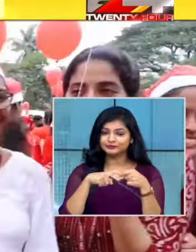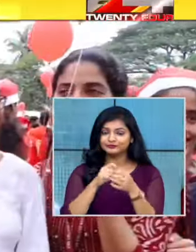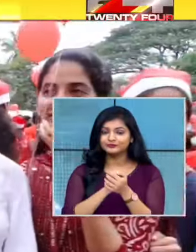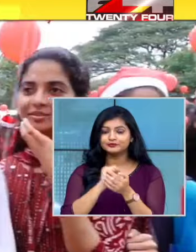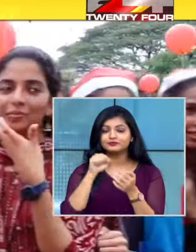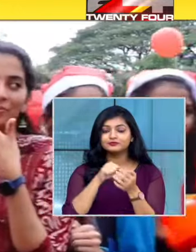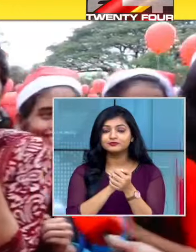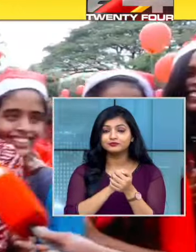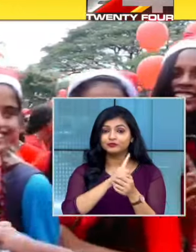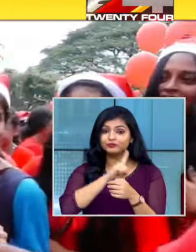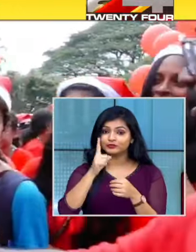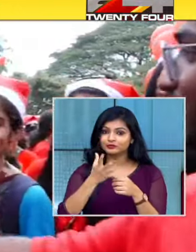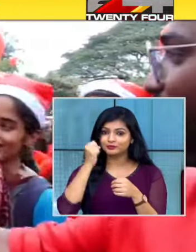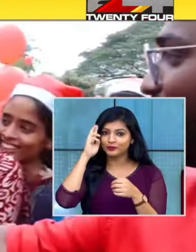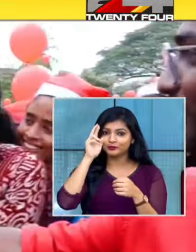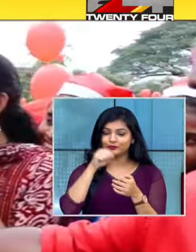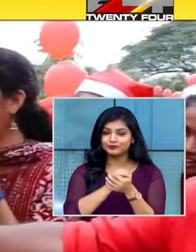അടിപൊളിയാണ്. ഇത്തവണ നിങ്ങൾക്ക് ബസ് കിട്ടോ?